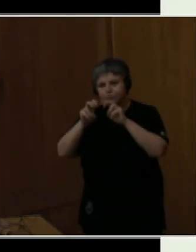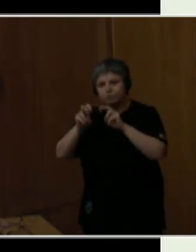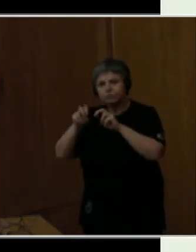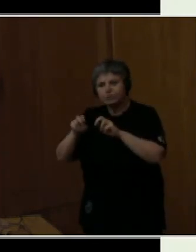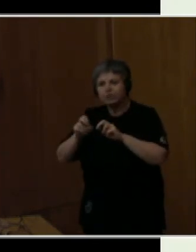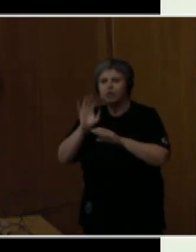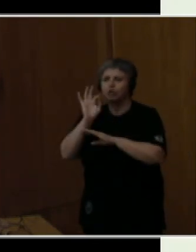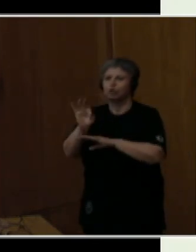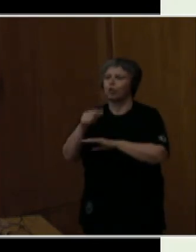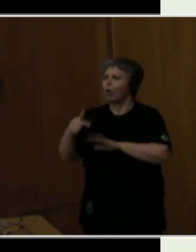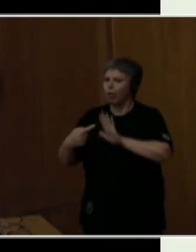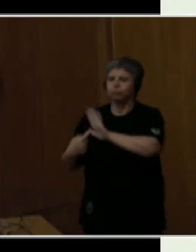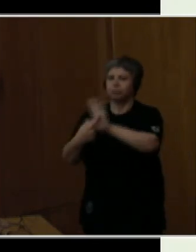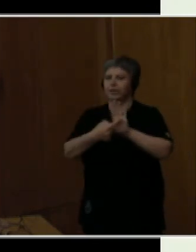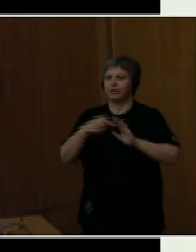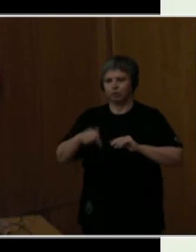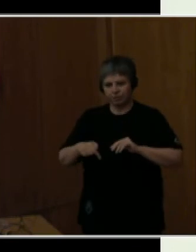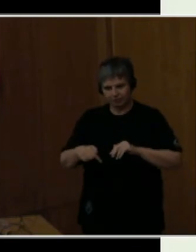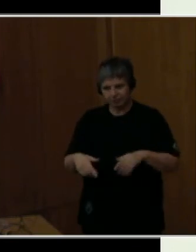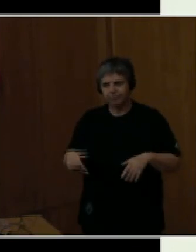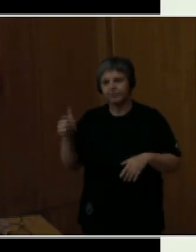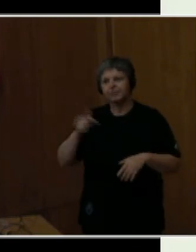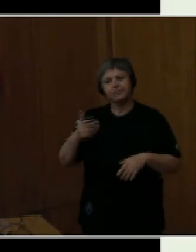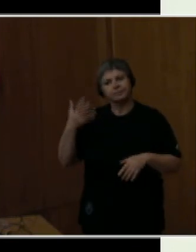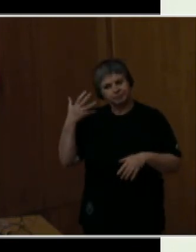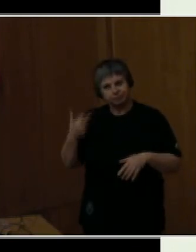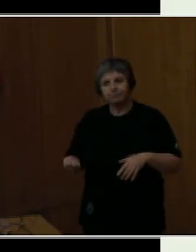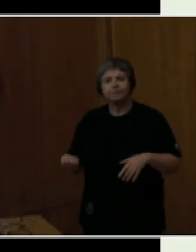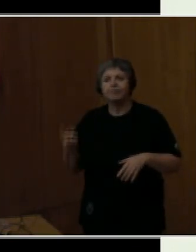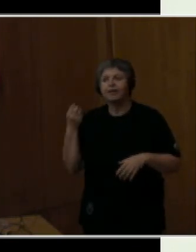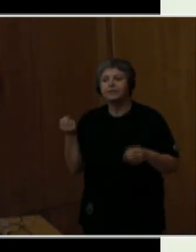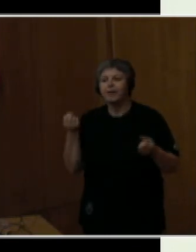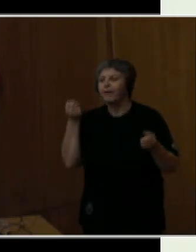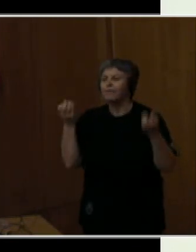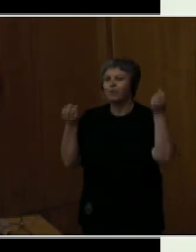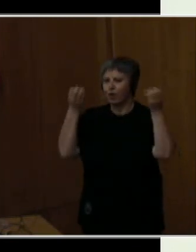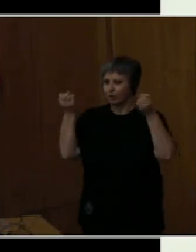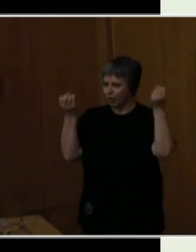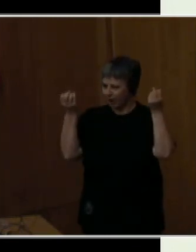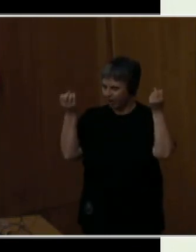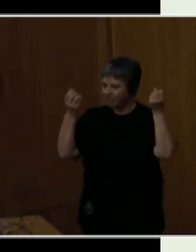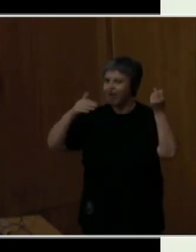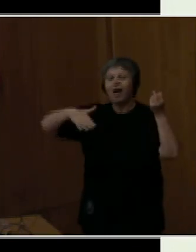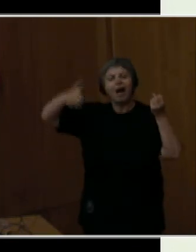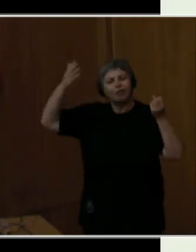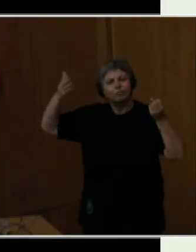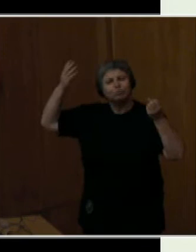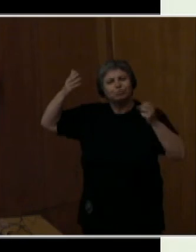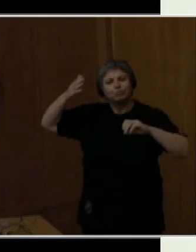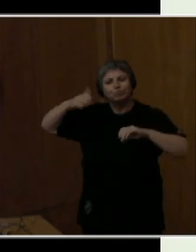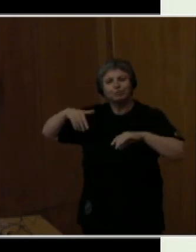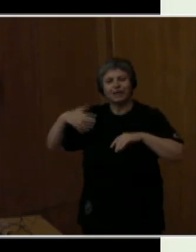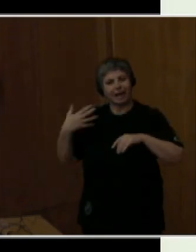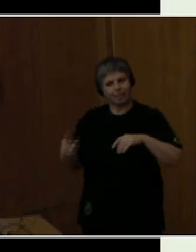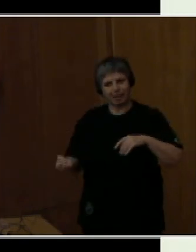Υπάρχει ένα αρχαίο δίκτυο φωτός που βασίζεται στις λεγόμενες φρικτορίες. Φρικτός σημαίνει πυρσός. Και αυτά τα